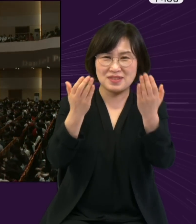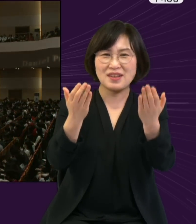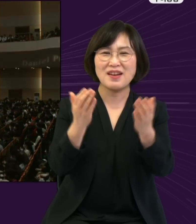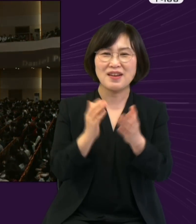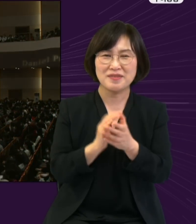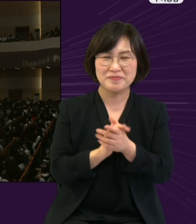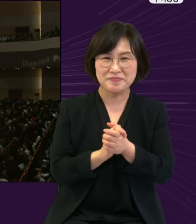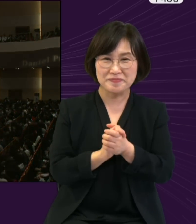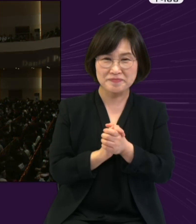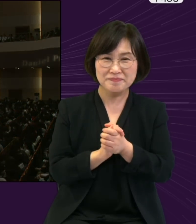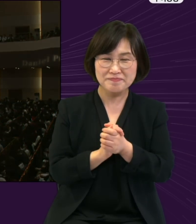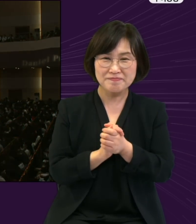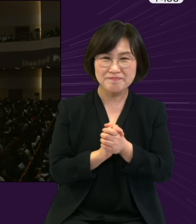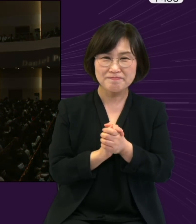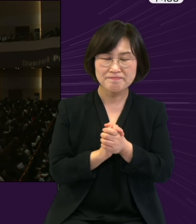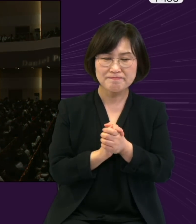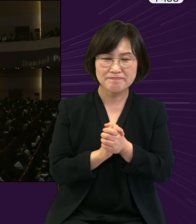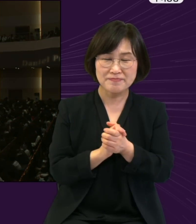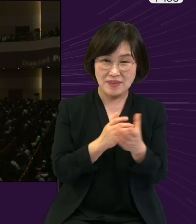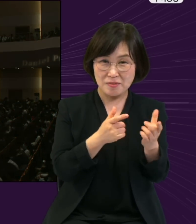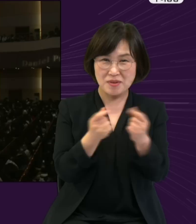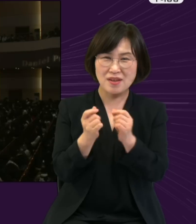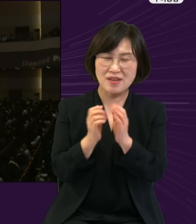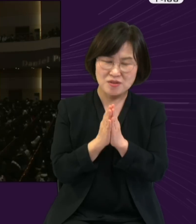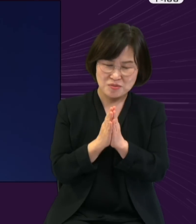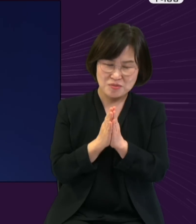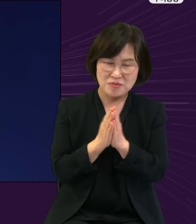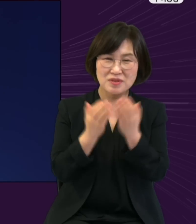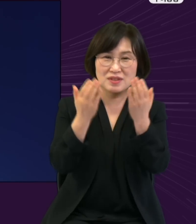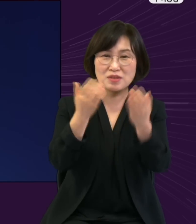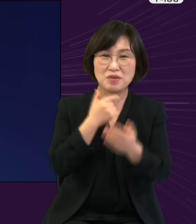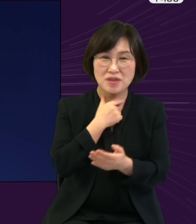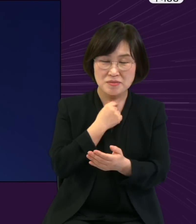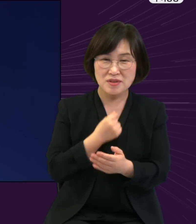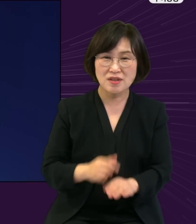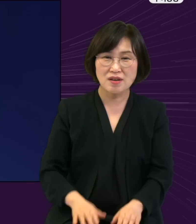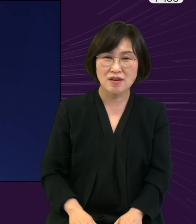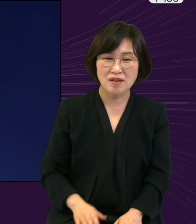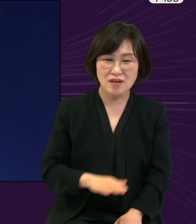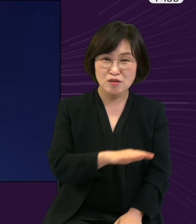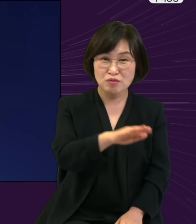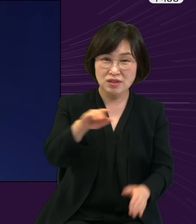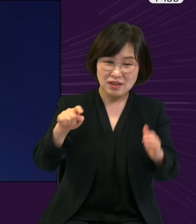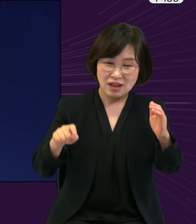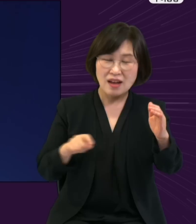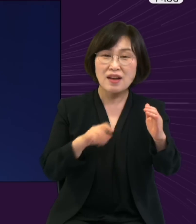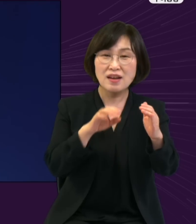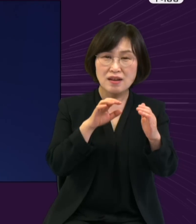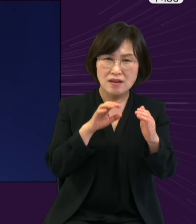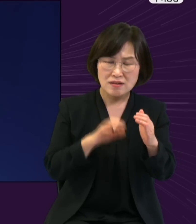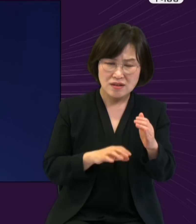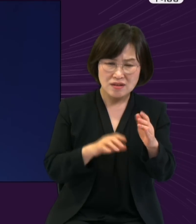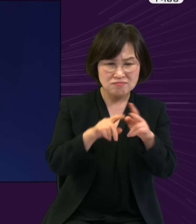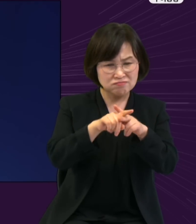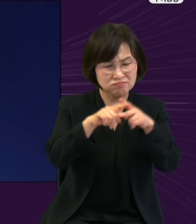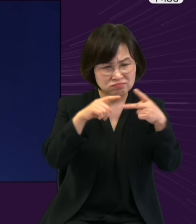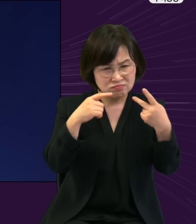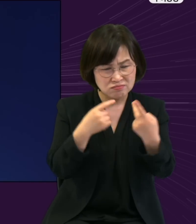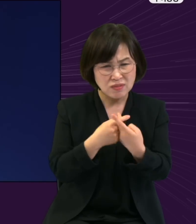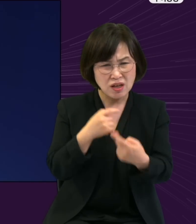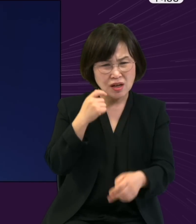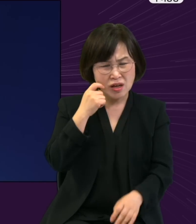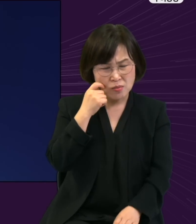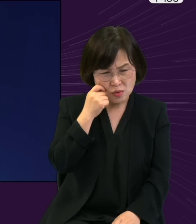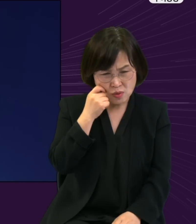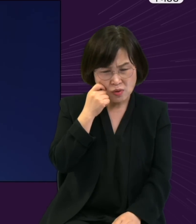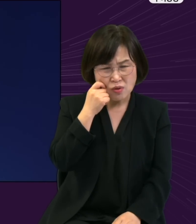자, 우리 한번 기도하겠습니다. 여러분, 우리 중에는 이해할 수 없는 일들 때문에